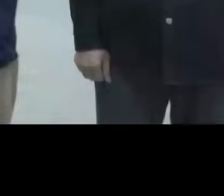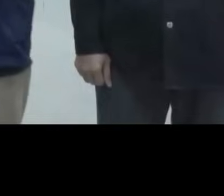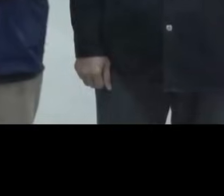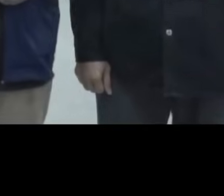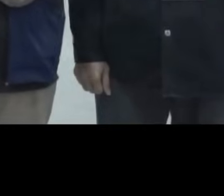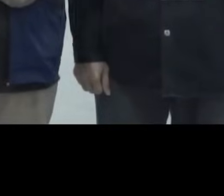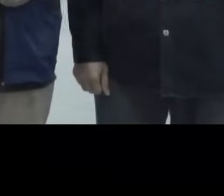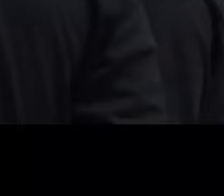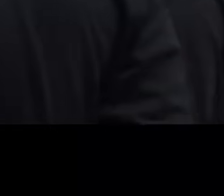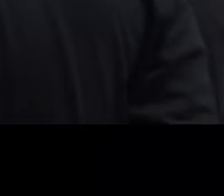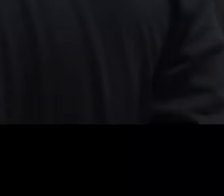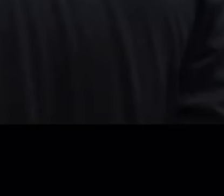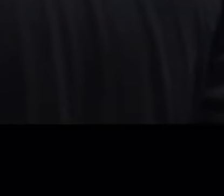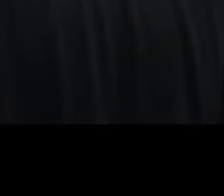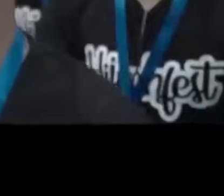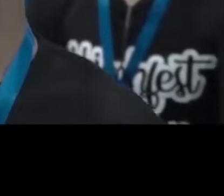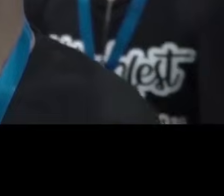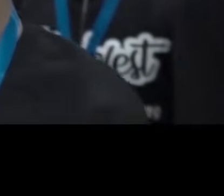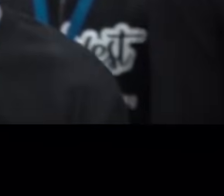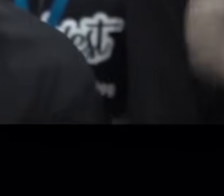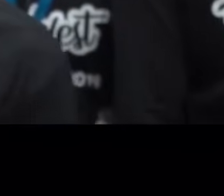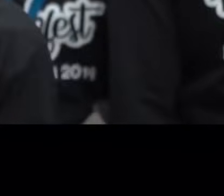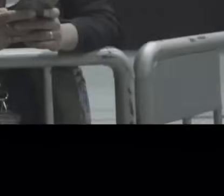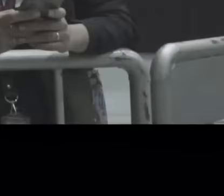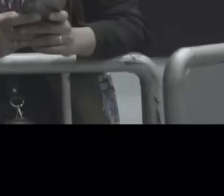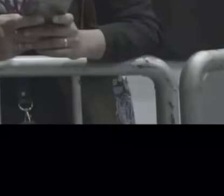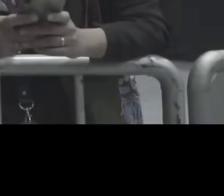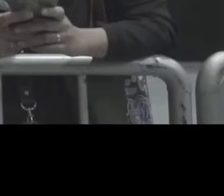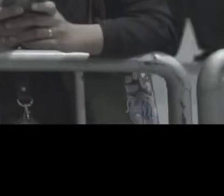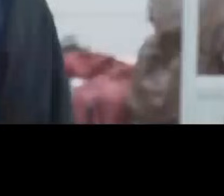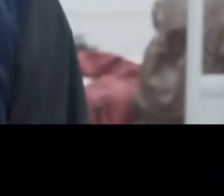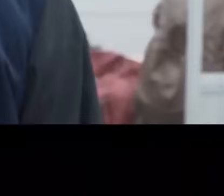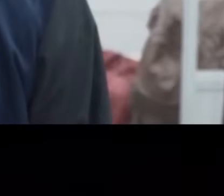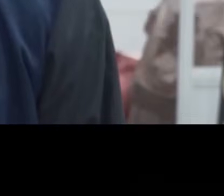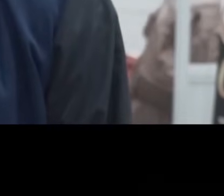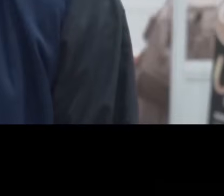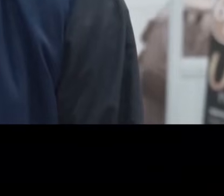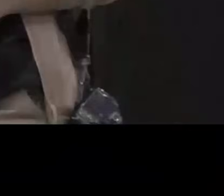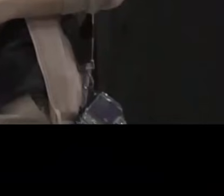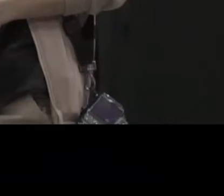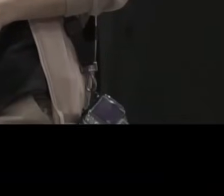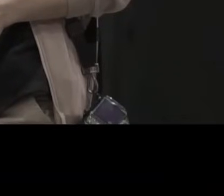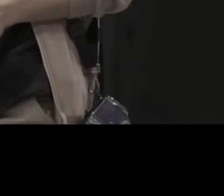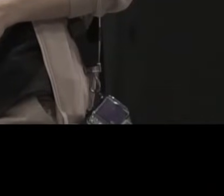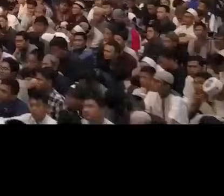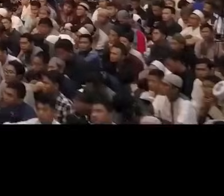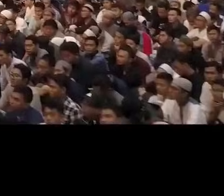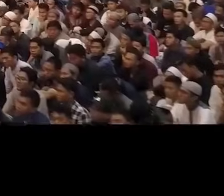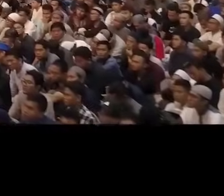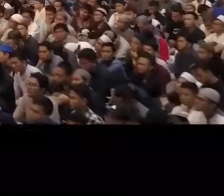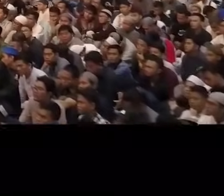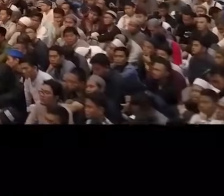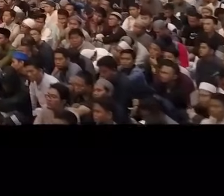Kami buat teman-teman panitia lain, tetap semangat. Jadi kita harus saling bekerja secara tim supaya kita bisa menyelesaikan semua ini.